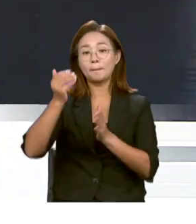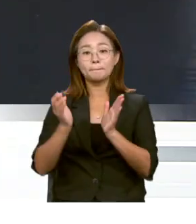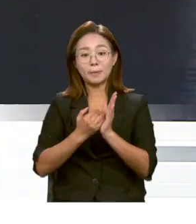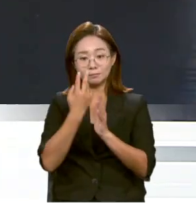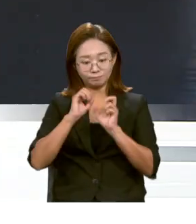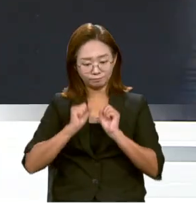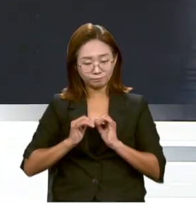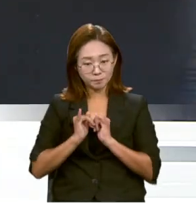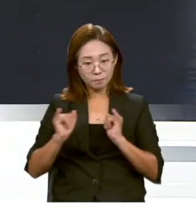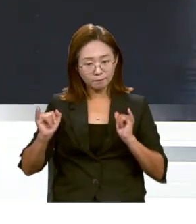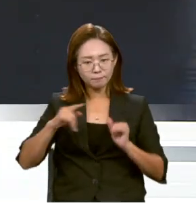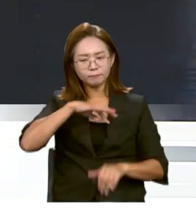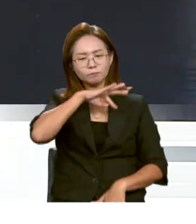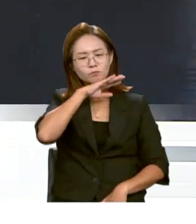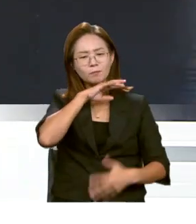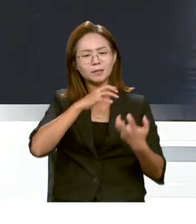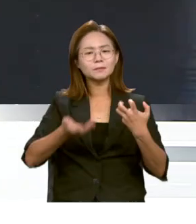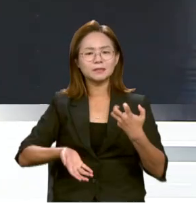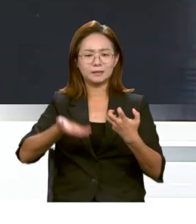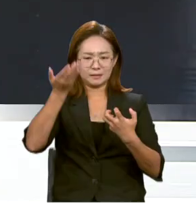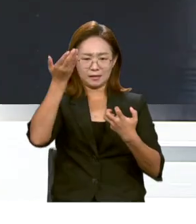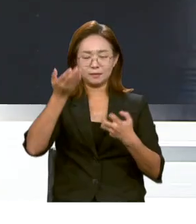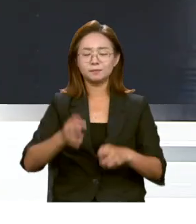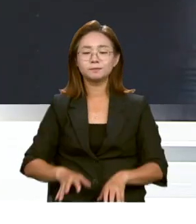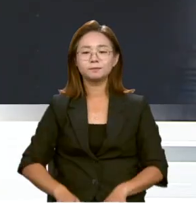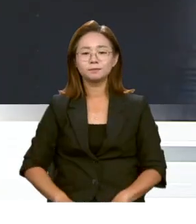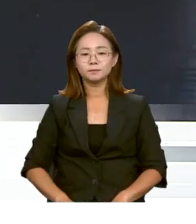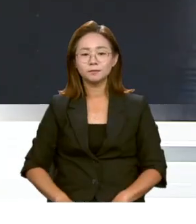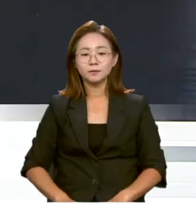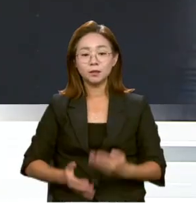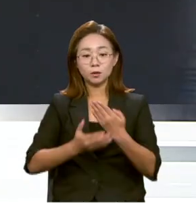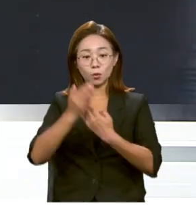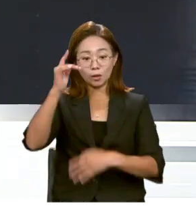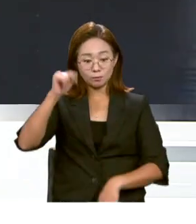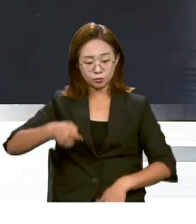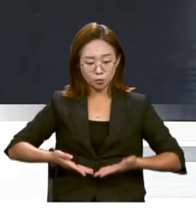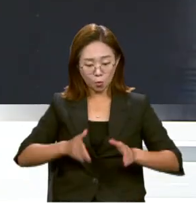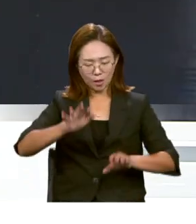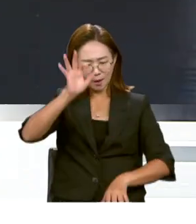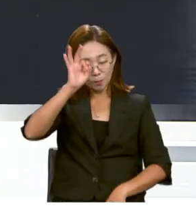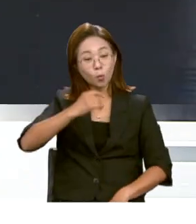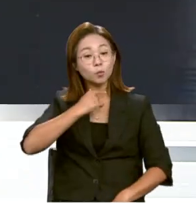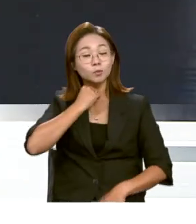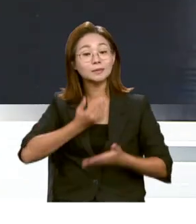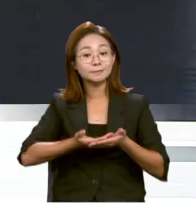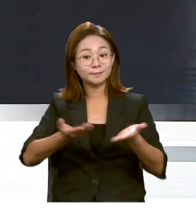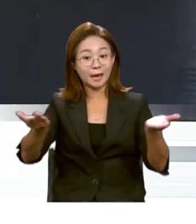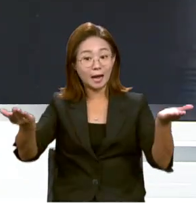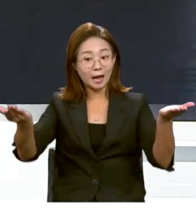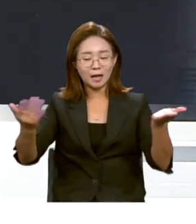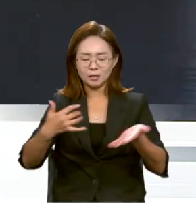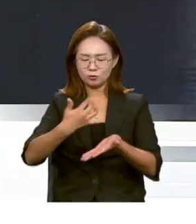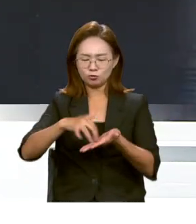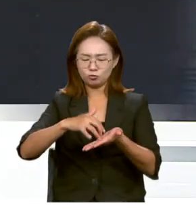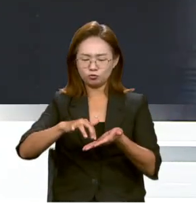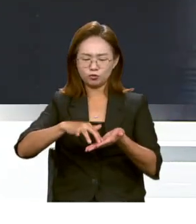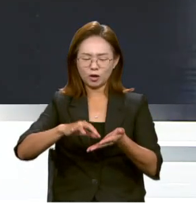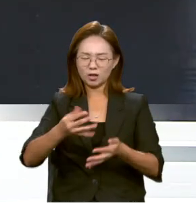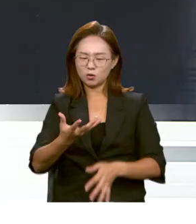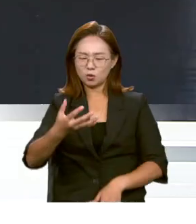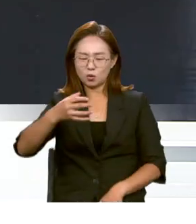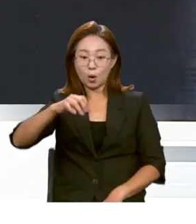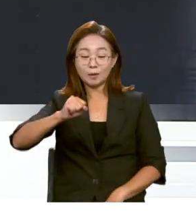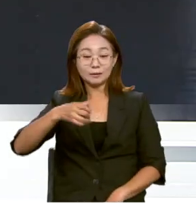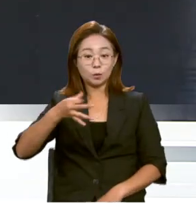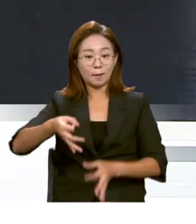살아계신 분들도 80대가 대부분입니다 통일부가 고향을 볼 수 있게 해주겠다며 수억원에 예산을 들여 메타버스